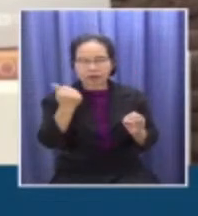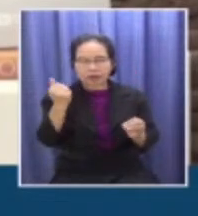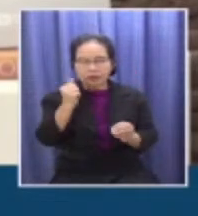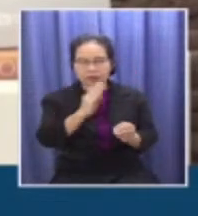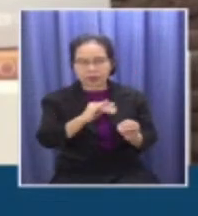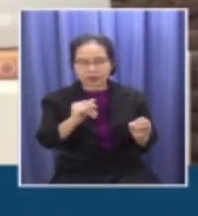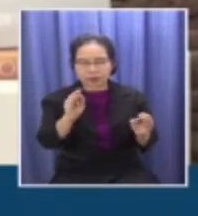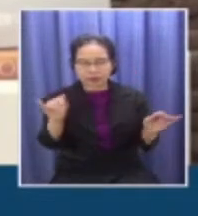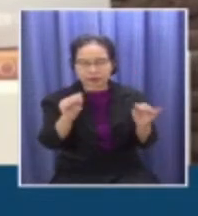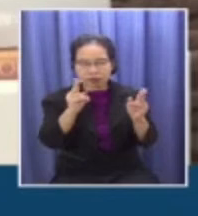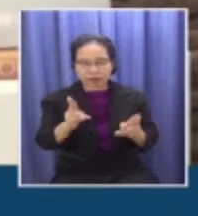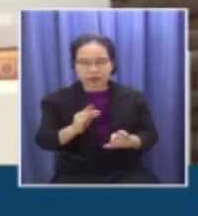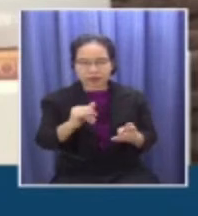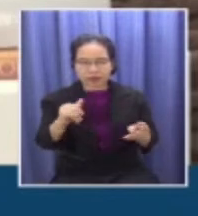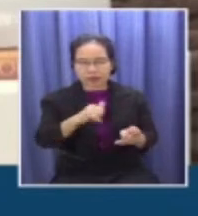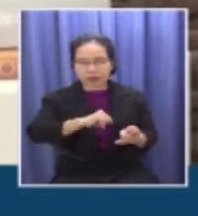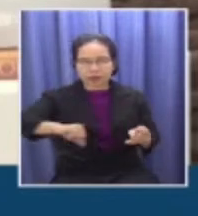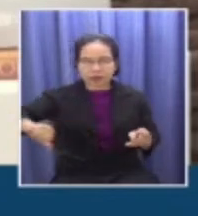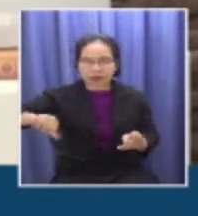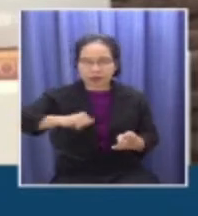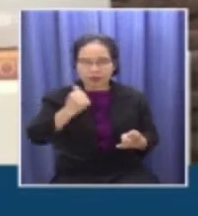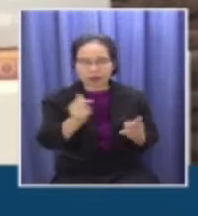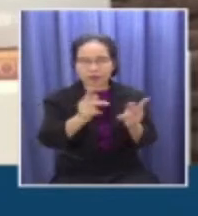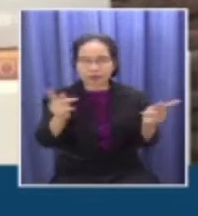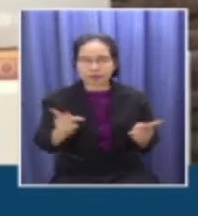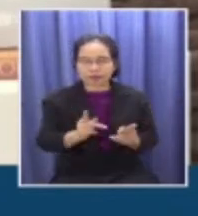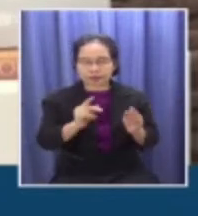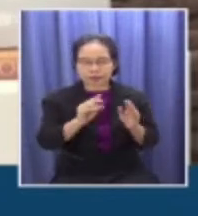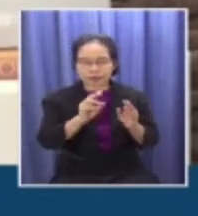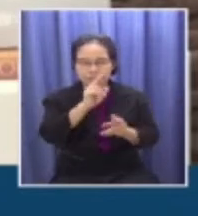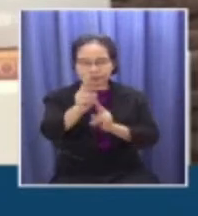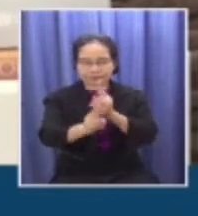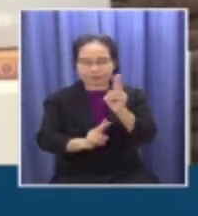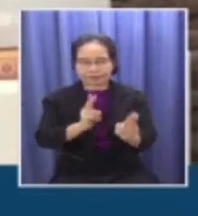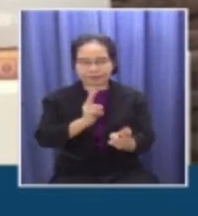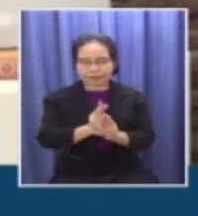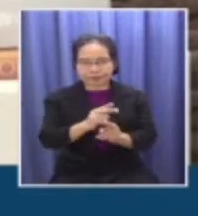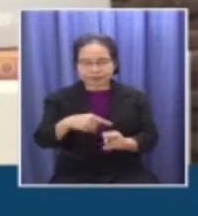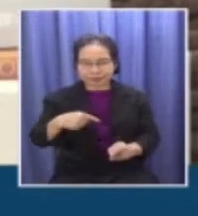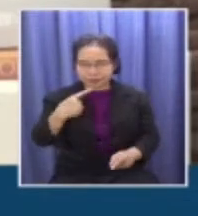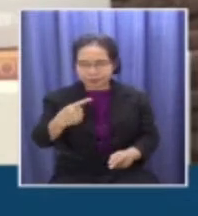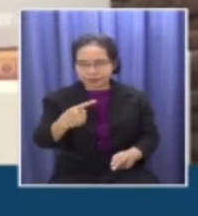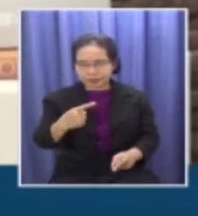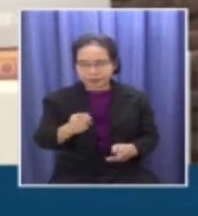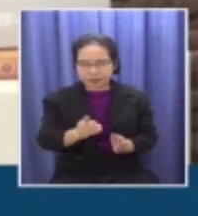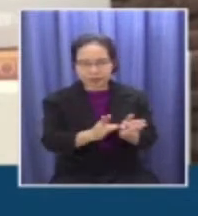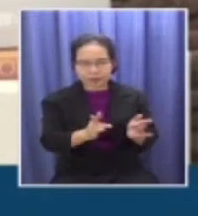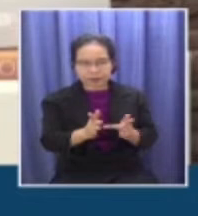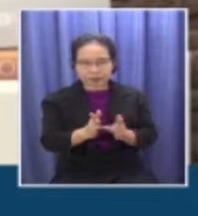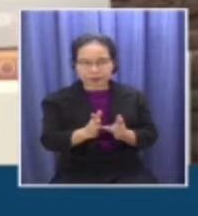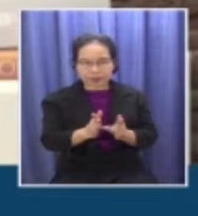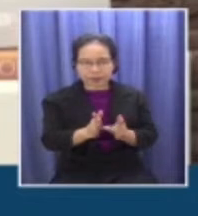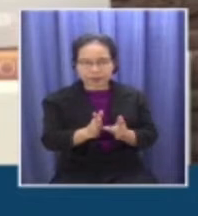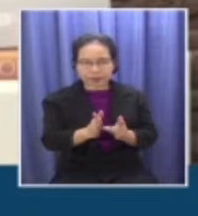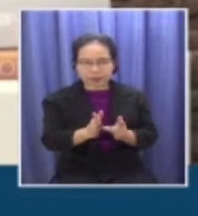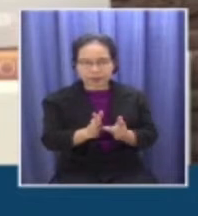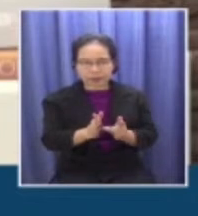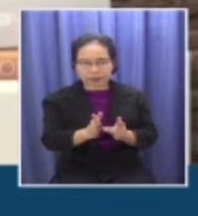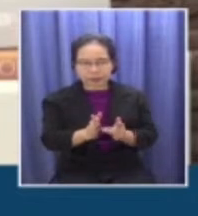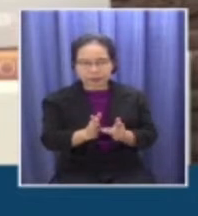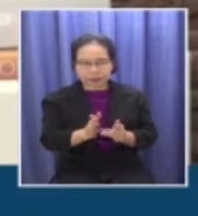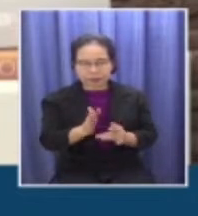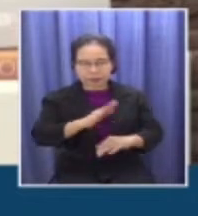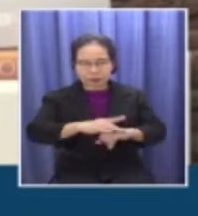mu nti ma no ya me wo ma won se wo hunu nipa biara se wote wiem twira konko mu nyansa di hu